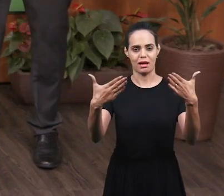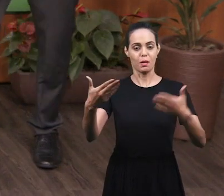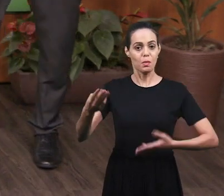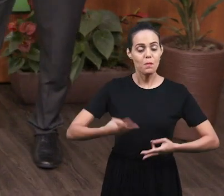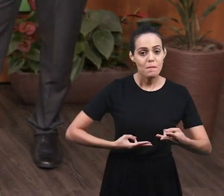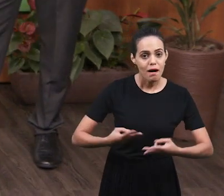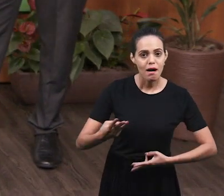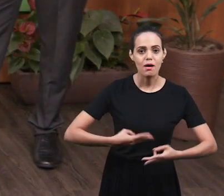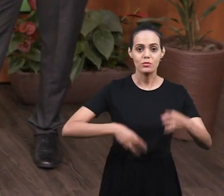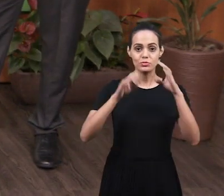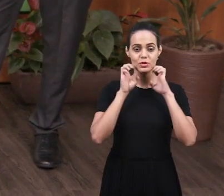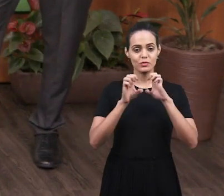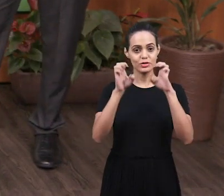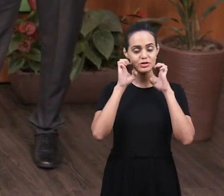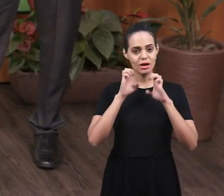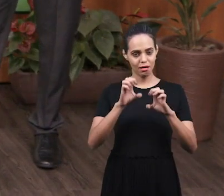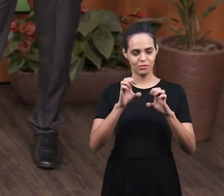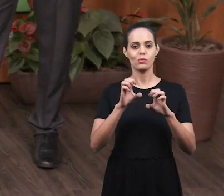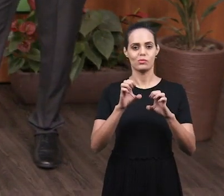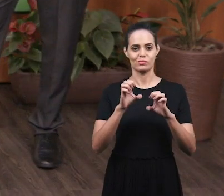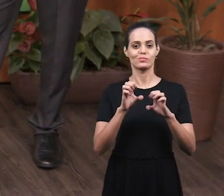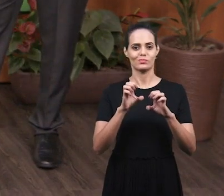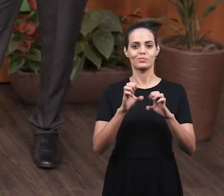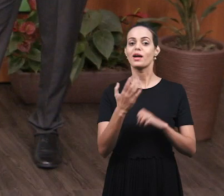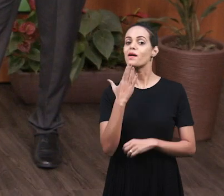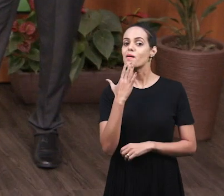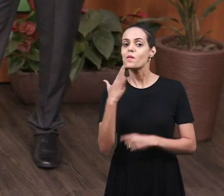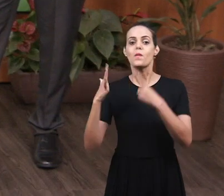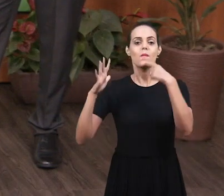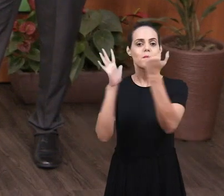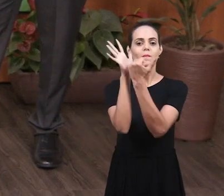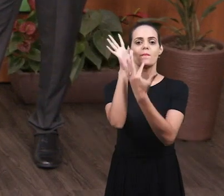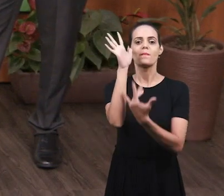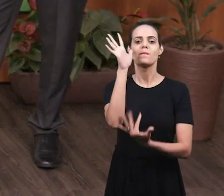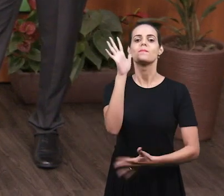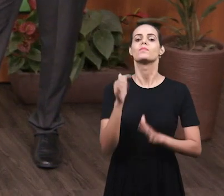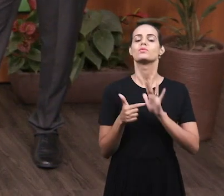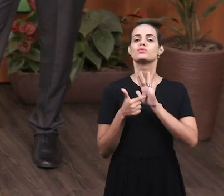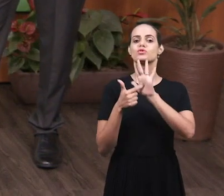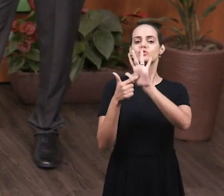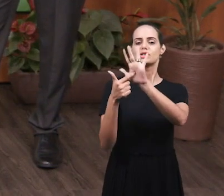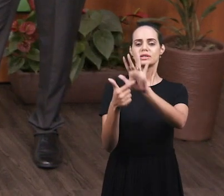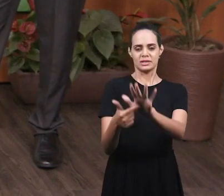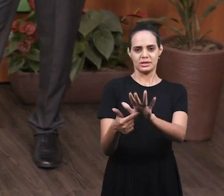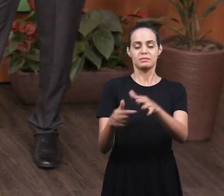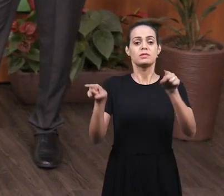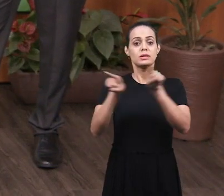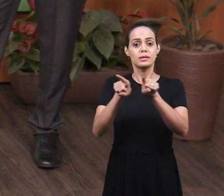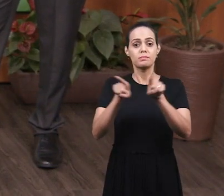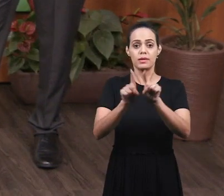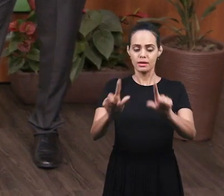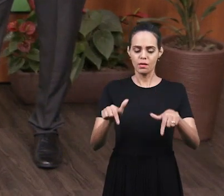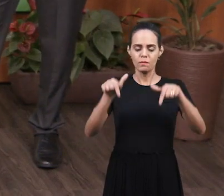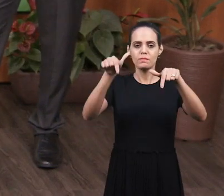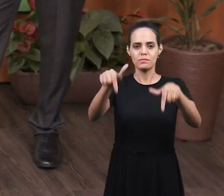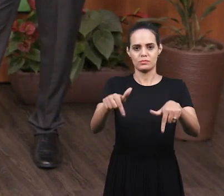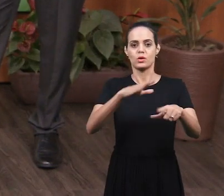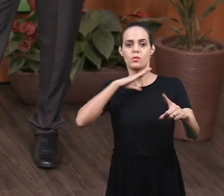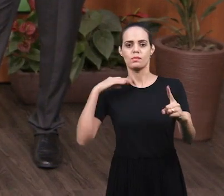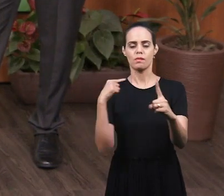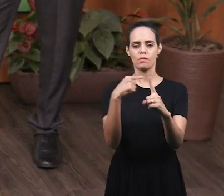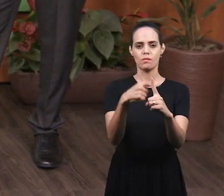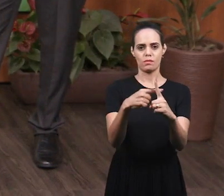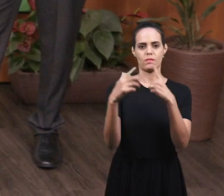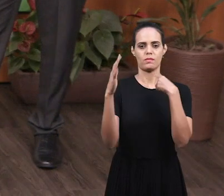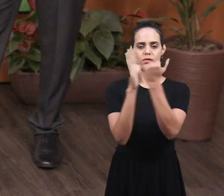présenté par Marc dans son évangile. C'est à la couleur qui nous parle du sang et de l'expiation faite